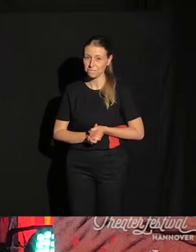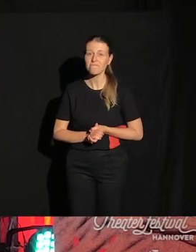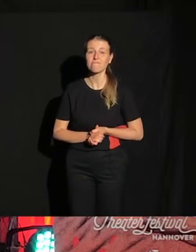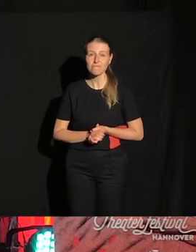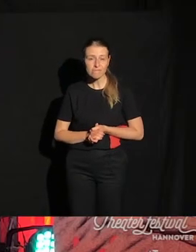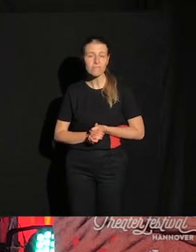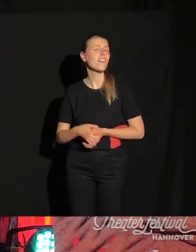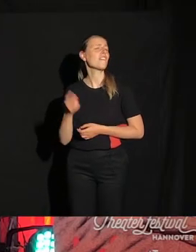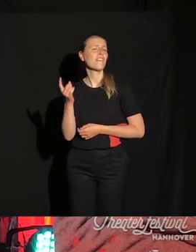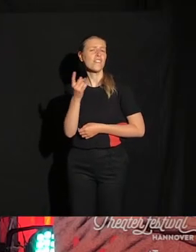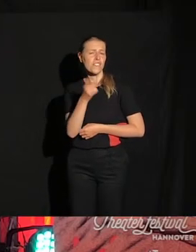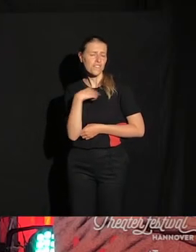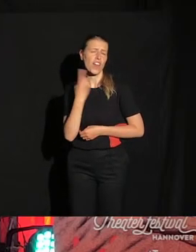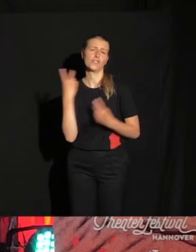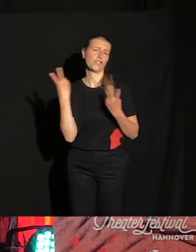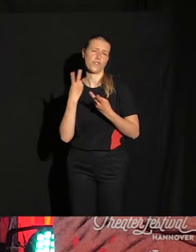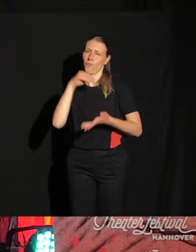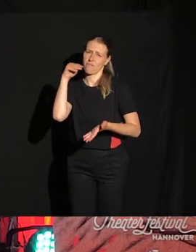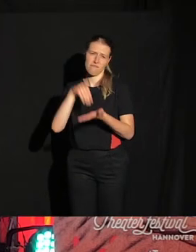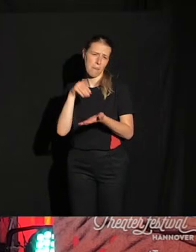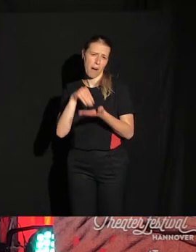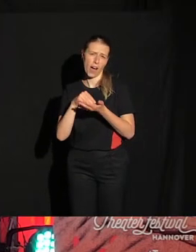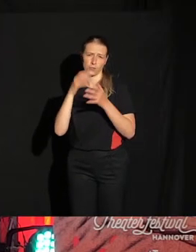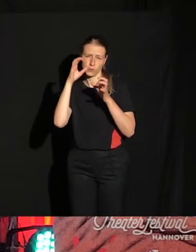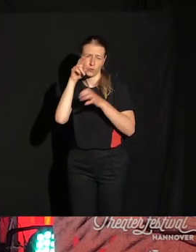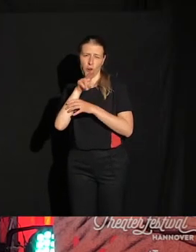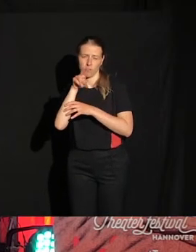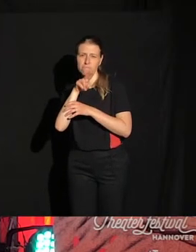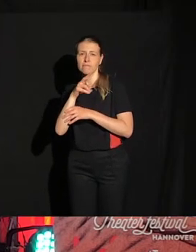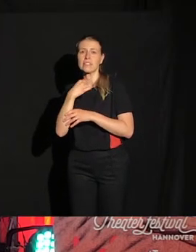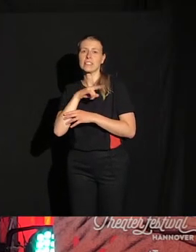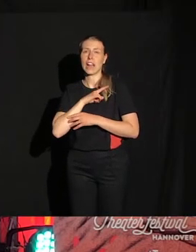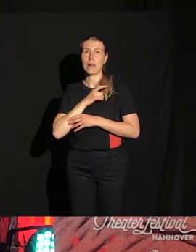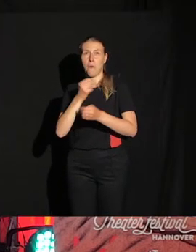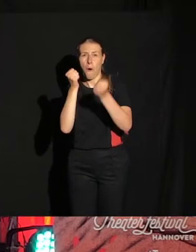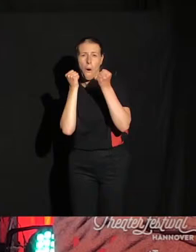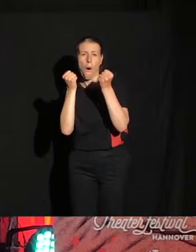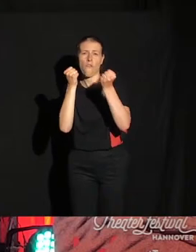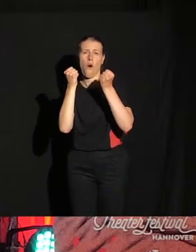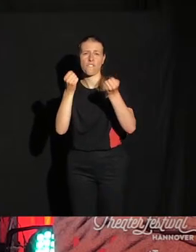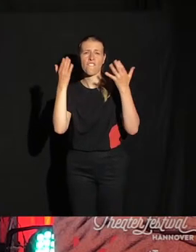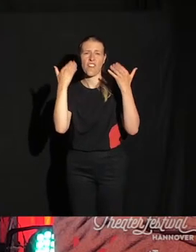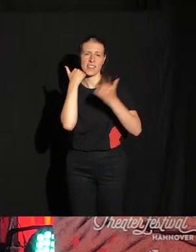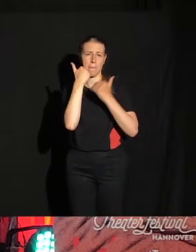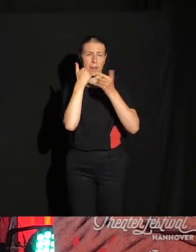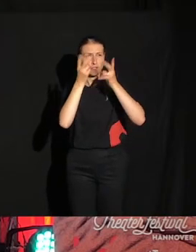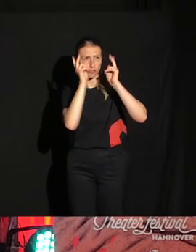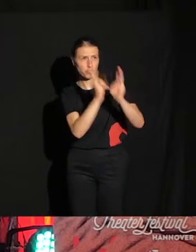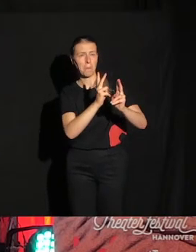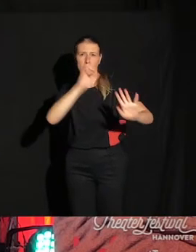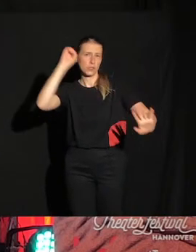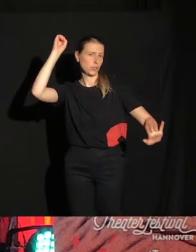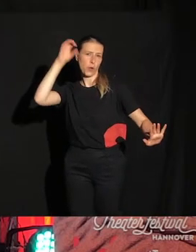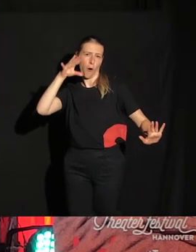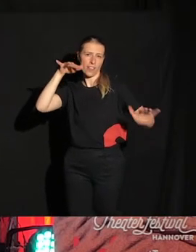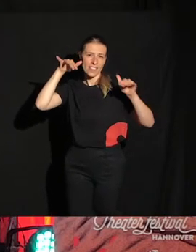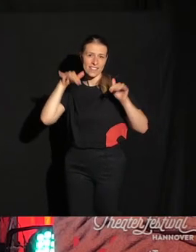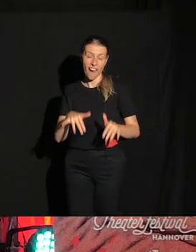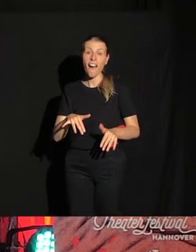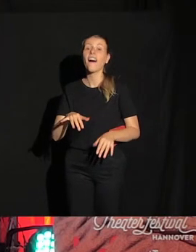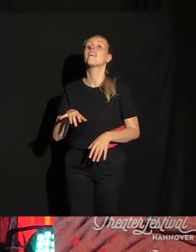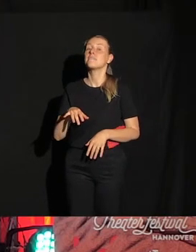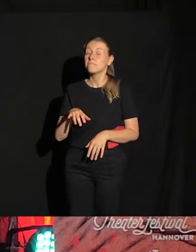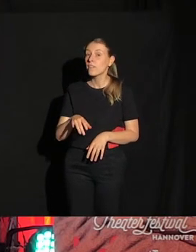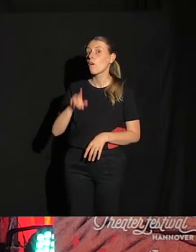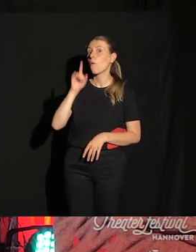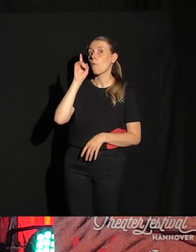sind bei euch und wünschen euch, wie gesagt, dass der Wetterbericht recht hat und dass ihr einen ganz tollen Auftritt habt. Aber natürlich wollen wir auch,